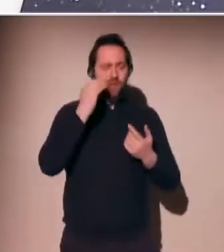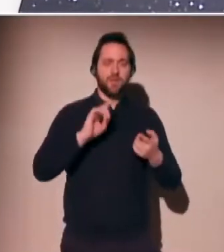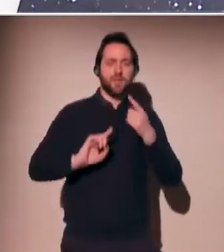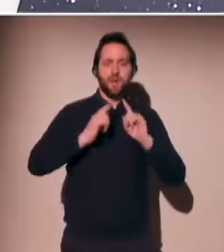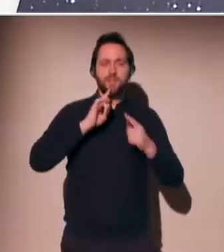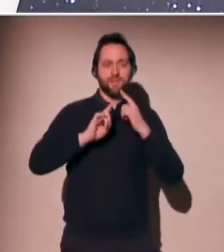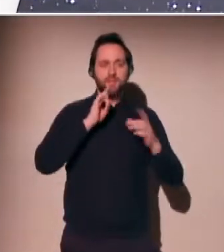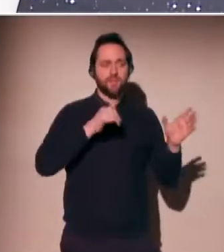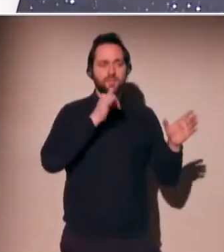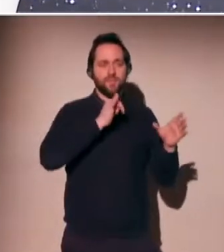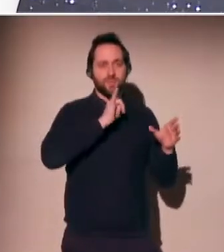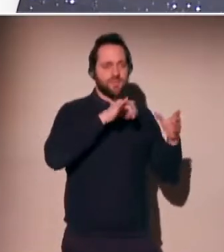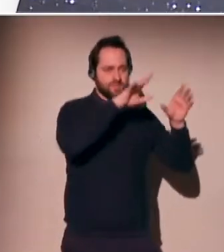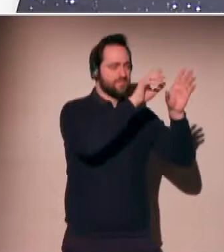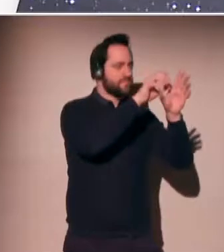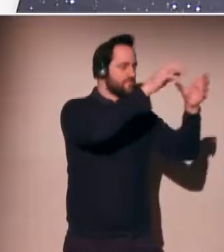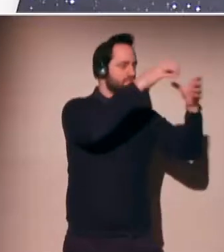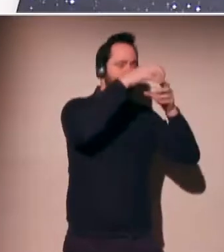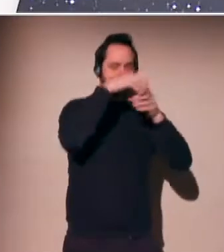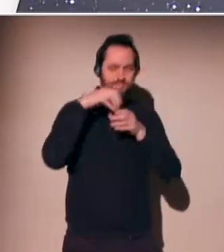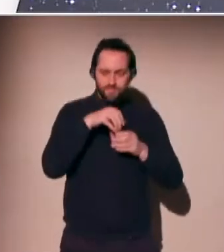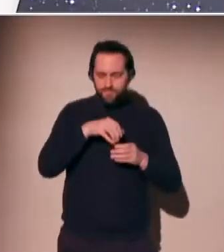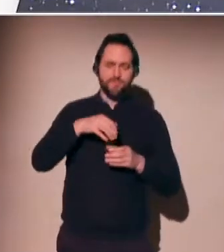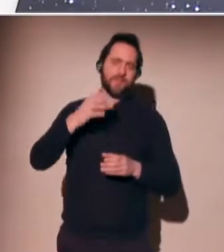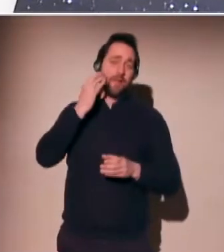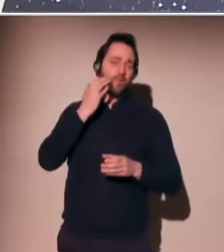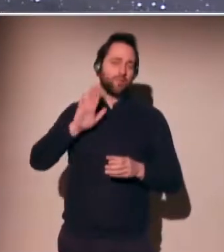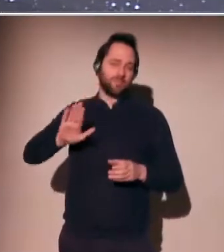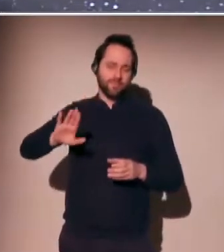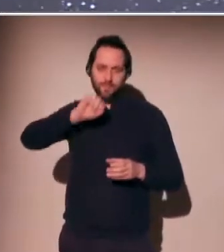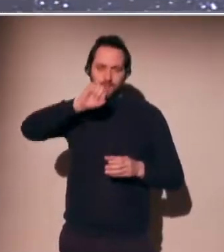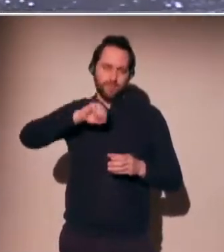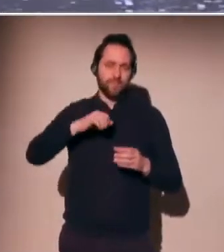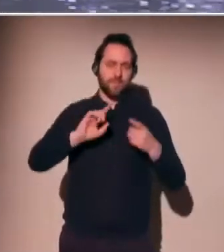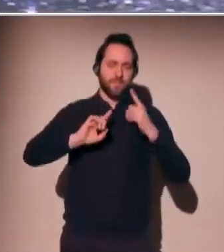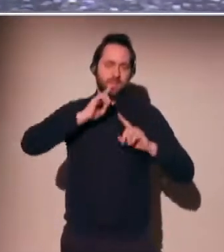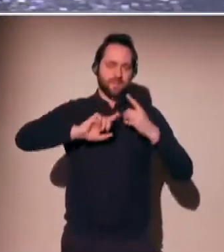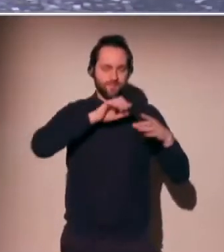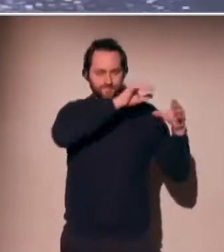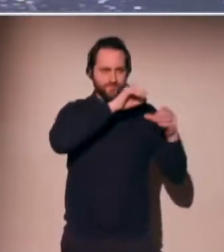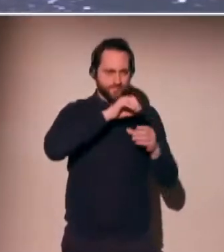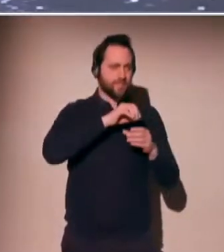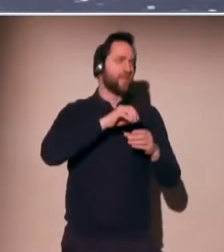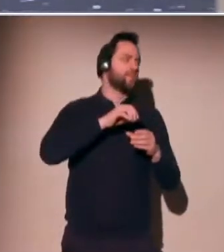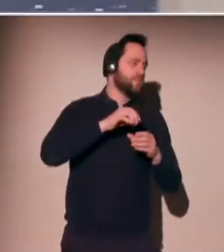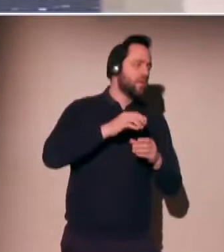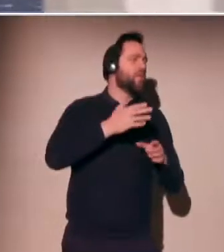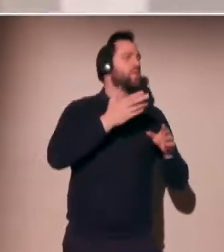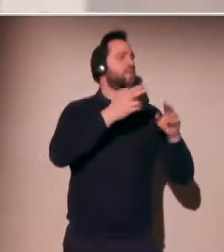parce qu'ils ne pensent pas que c'est de la vraie nourriture. Et puis, je n'utilise pas les ingrédients dont je n'ai pas besoin. Ça, ce sont les données que